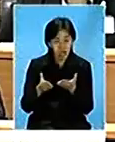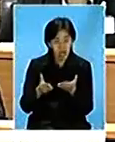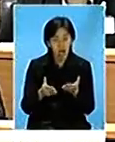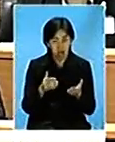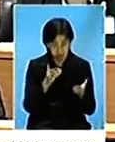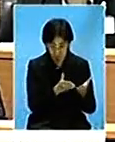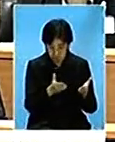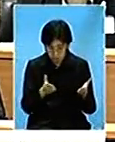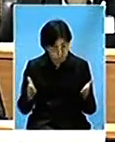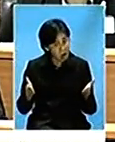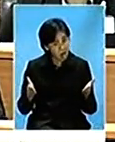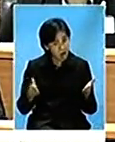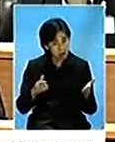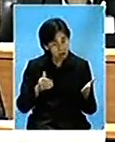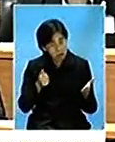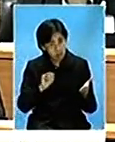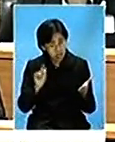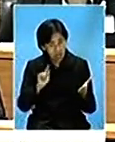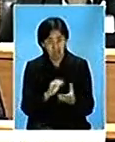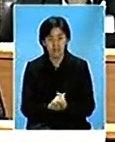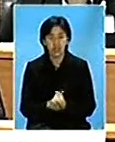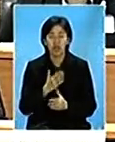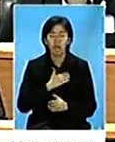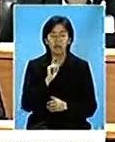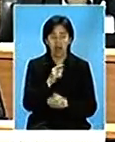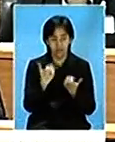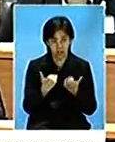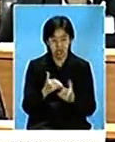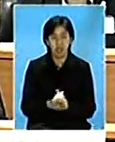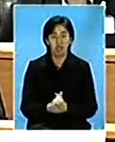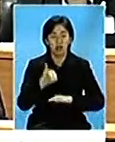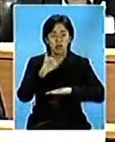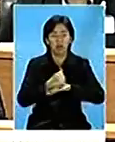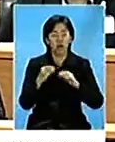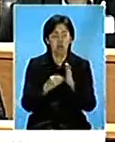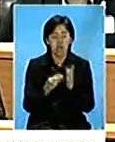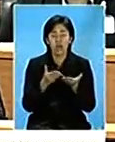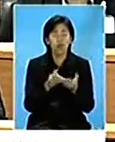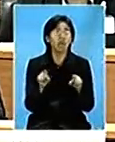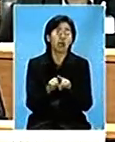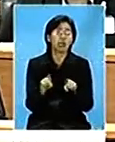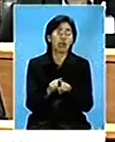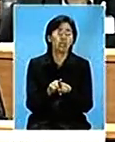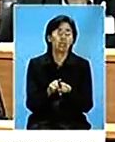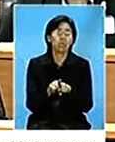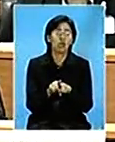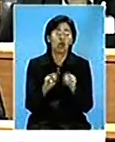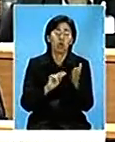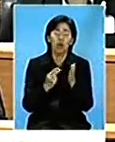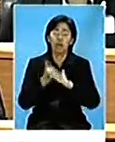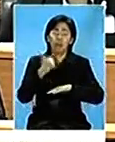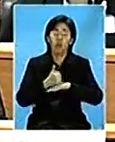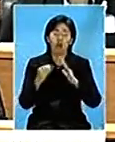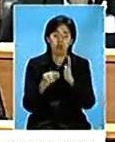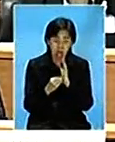วันนี้ผมเห็นกรุงเทพมหานครหม่อมราชวงศ์สุขุมพันธ์บริพัตรใช้เรือลักษณะเดียวกันครับก็หมายความว่าผู้ว่ากทมใ